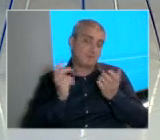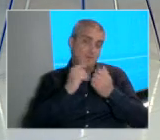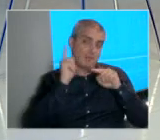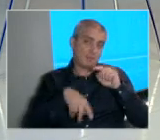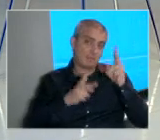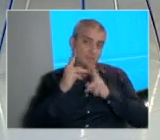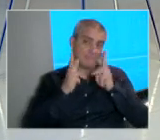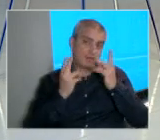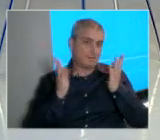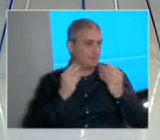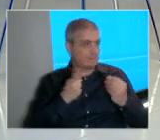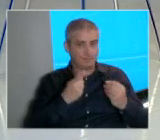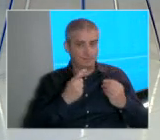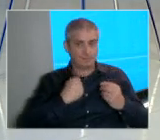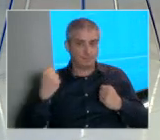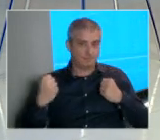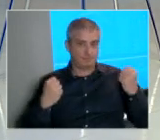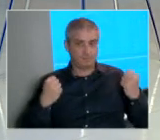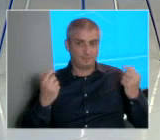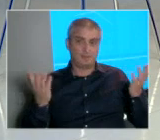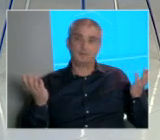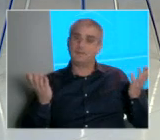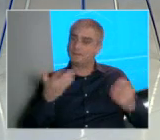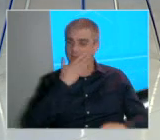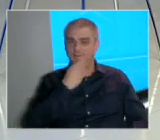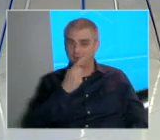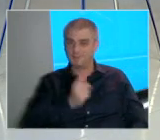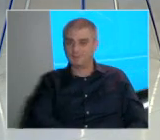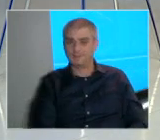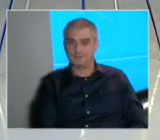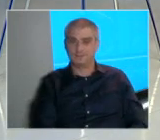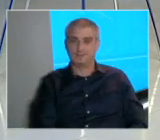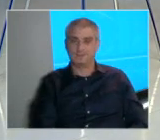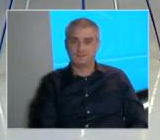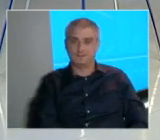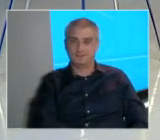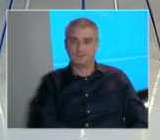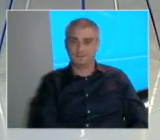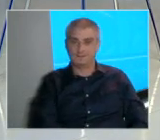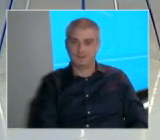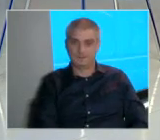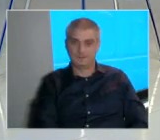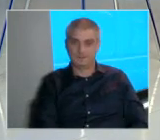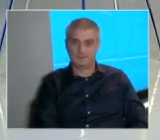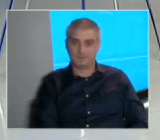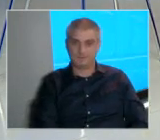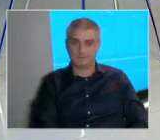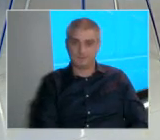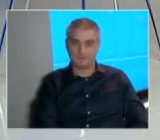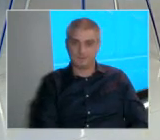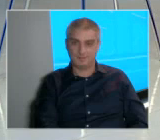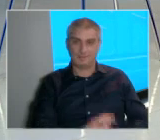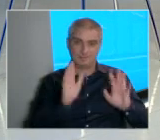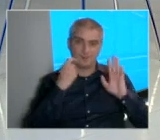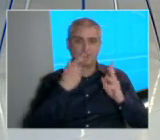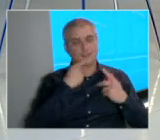טעות בעריכה. יש דבר כזה עדיין, ימין או שמאל? יפה. כן, אבל רואה, דפסחו על חביב, בסוף לא... זה